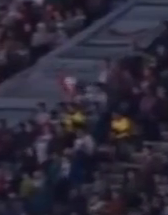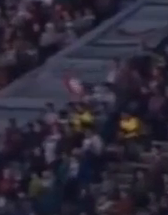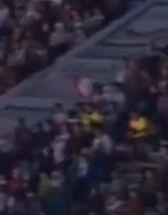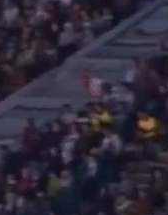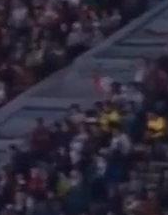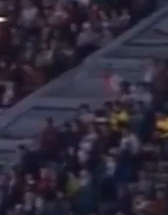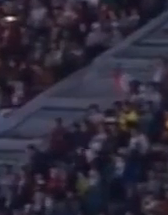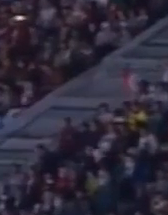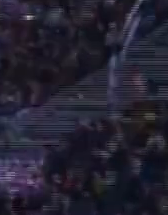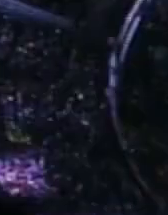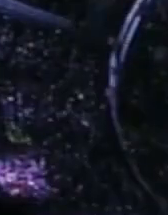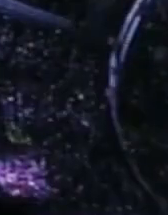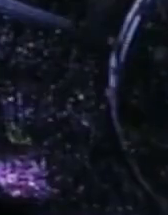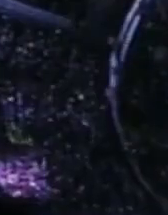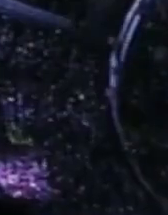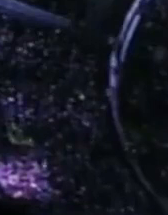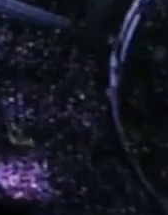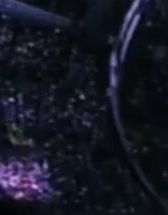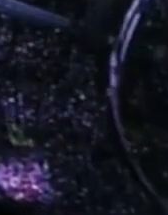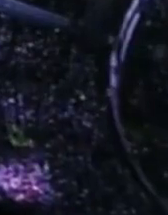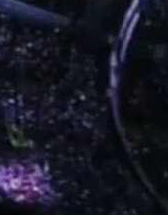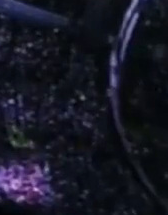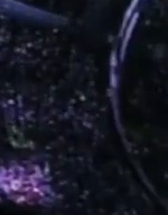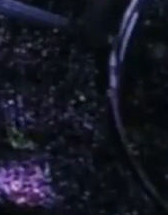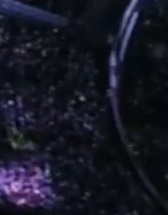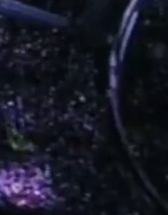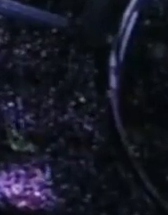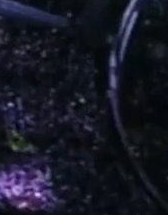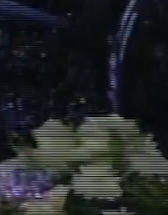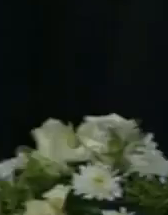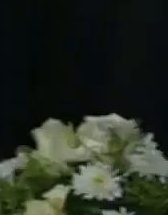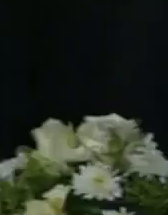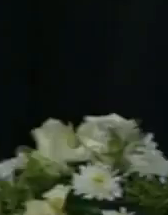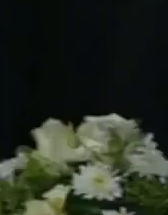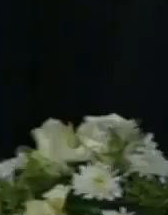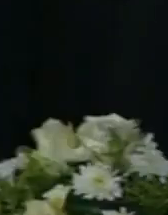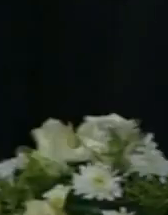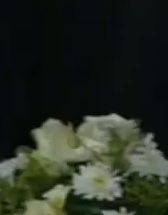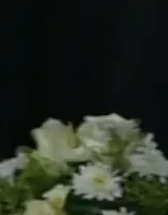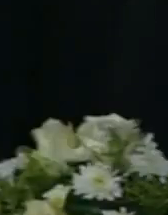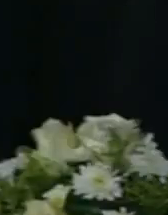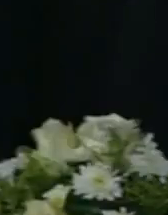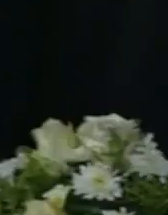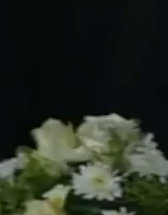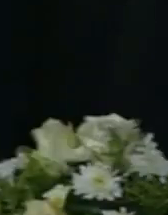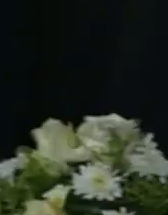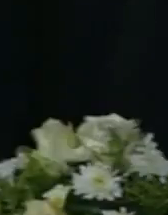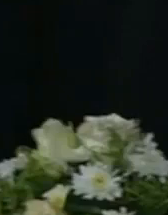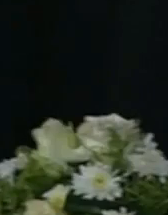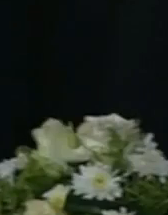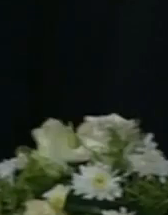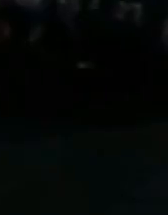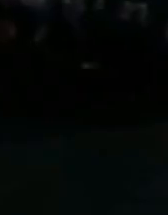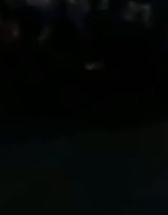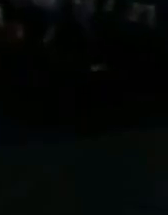كل مكان. أنا الشمس اللي بعتت نور ونورت الطريق